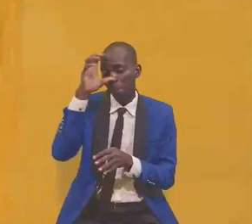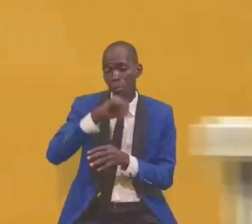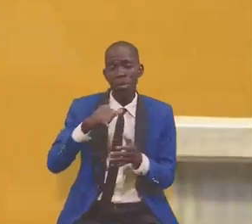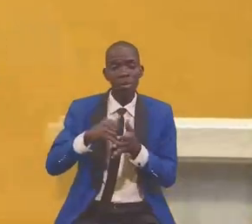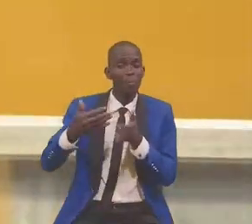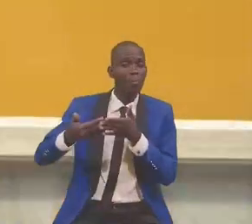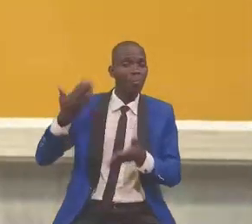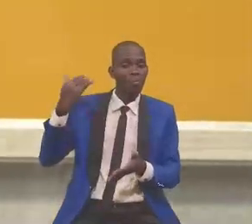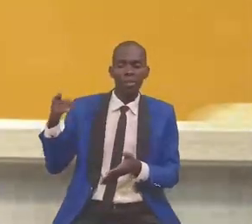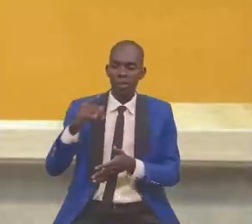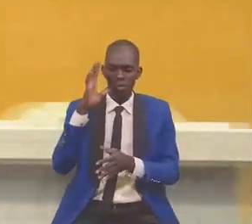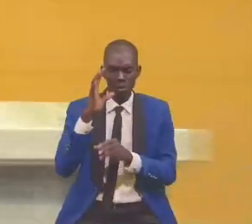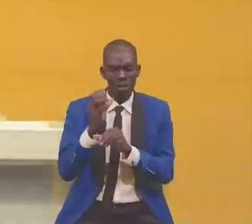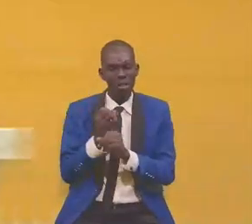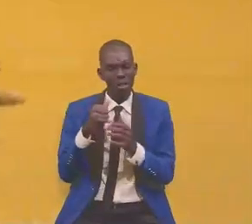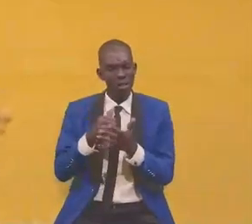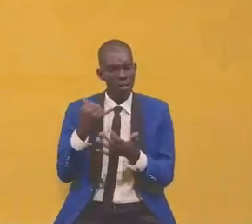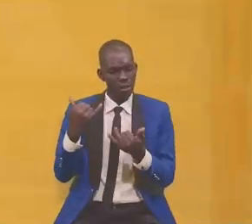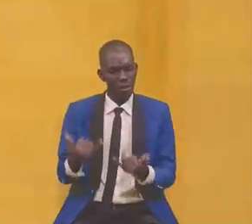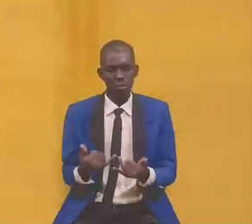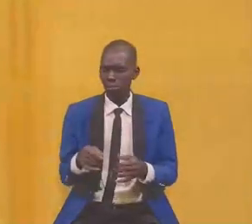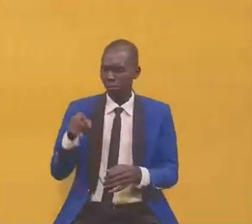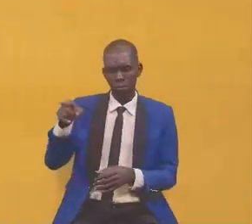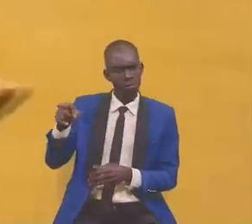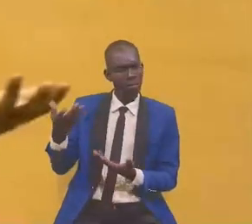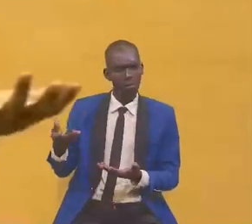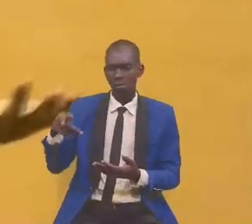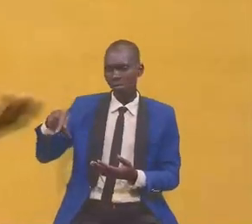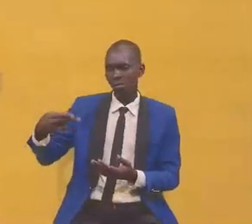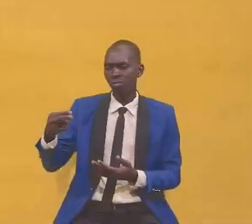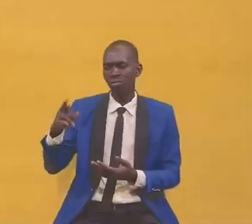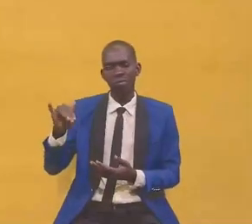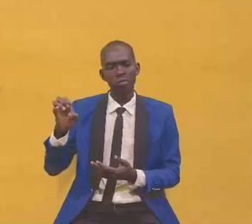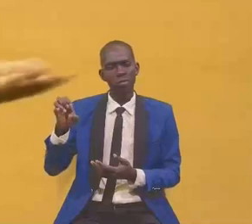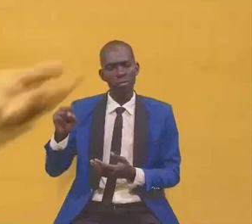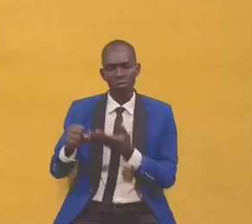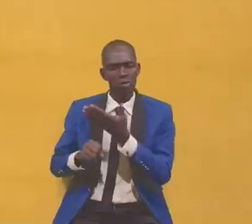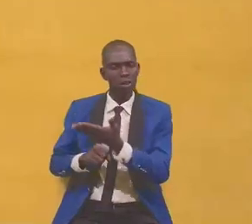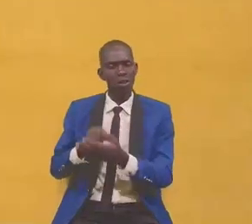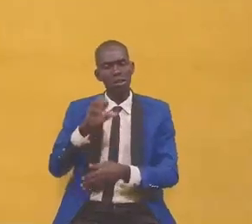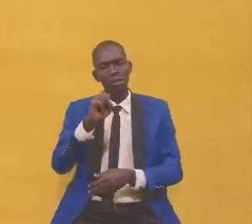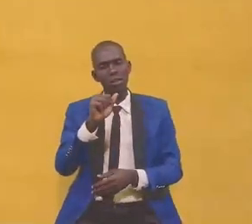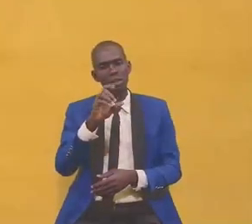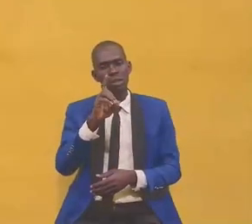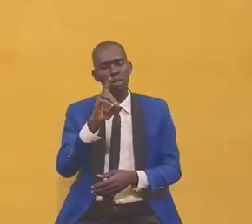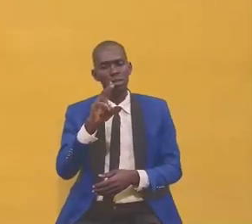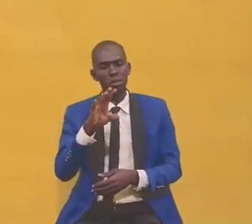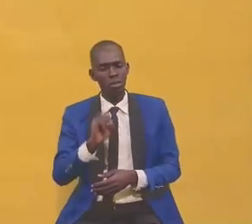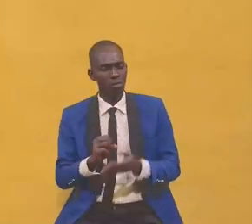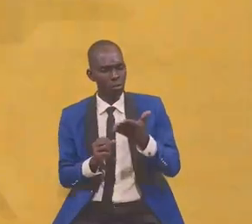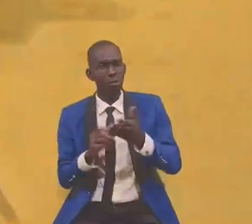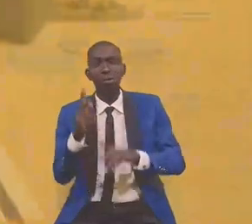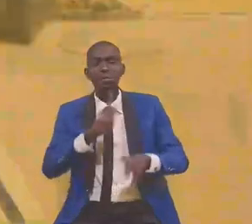l'entendent? Les pharisiens et les sadducéens, ce sont les hommes d'autorité et les hommes de tradition. Le Dieu de nos pères